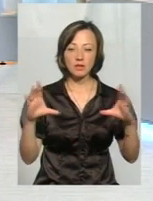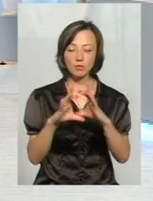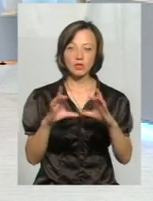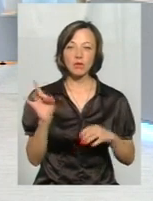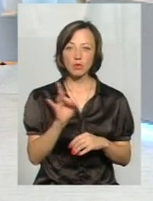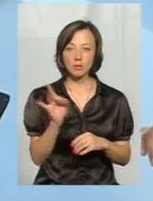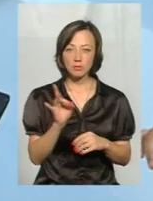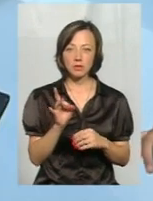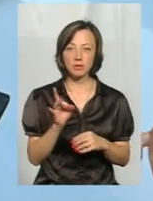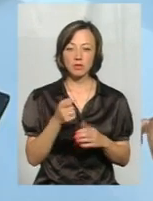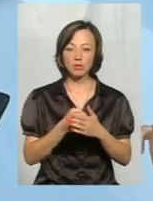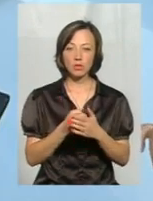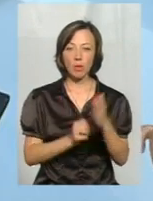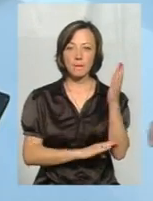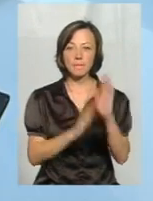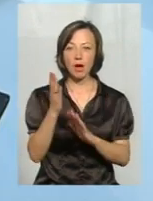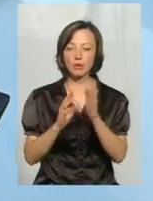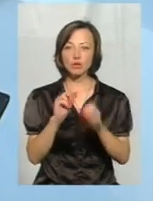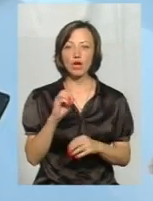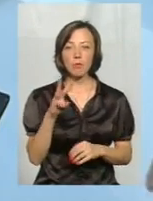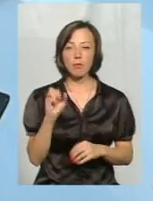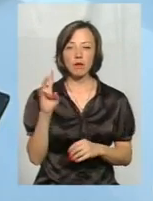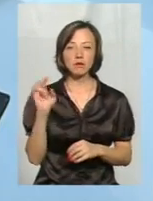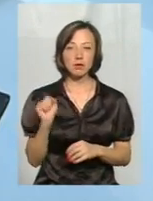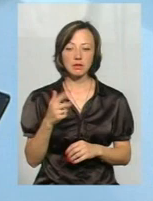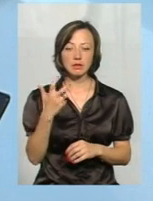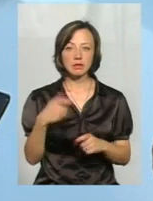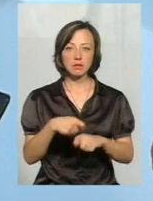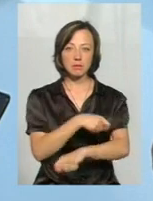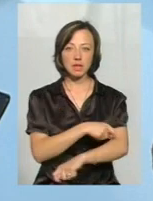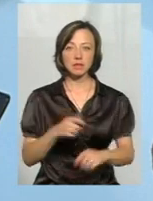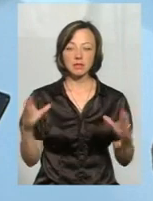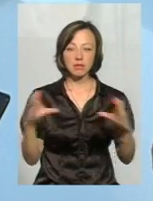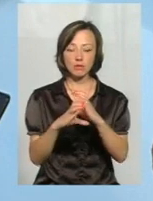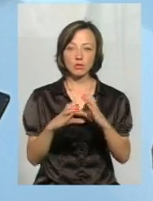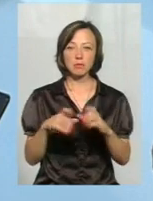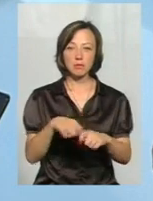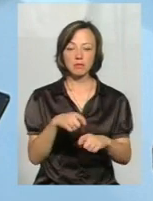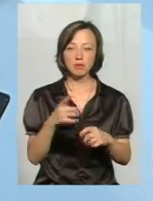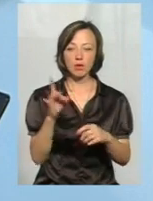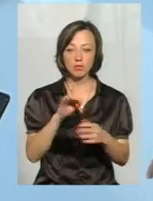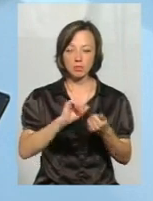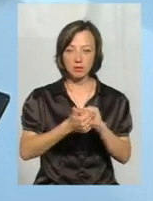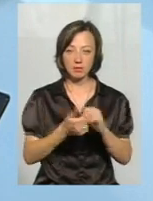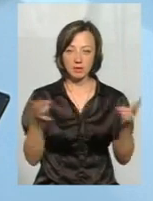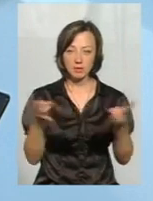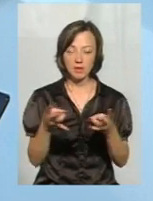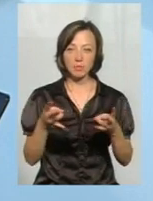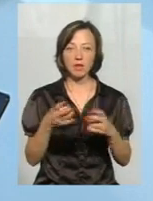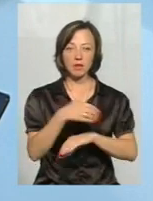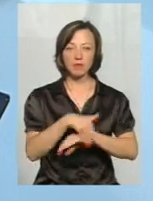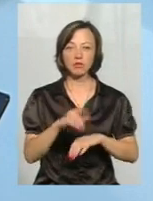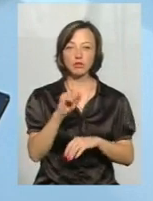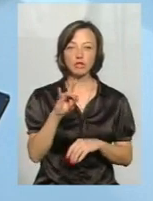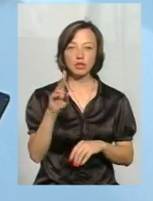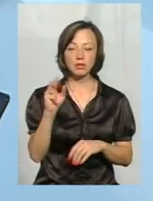залишилось до парку Чекмана, там десь 300 метрів Завужний діаметр проводів треба замінити. На Зарічанській